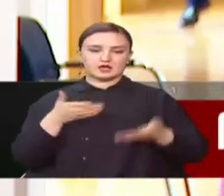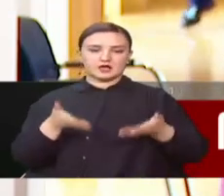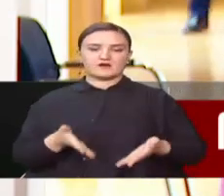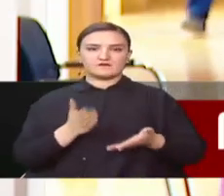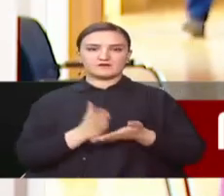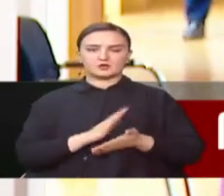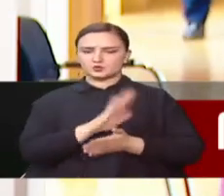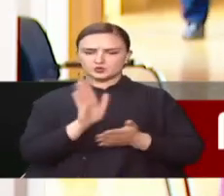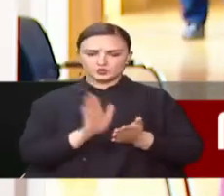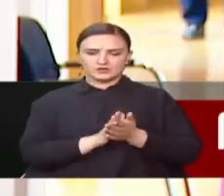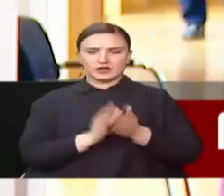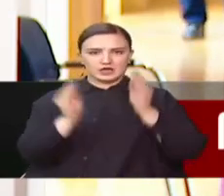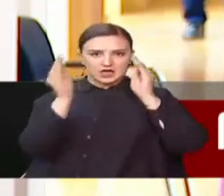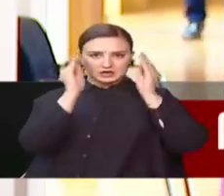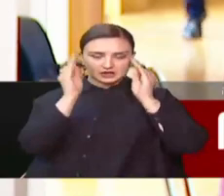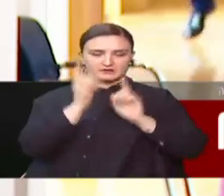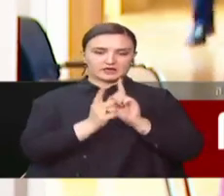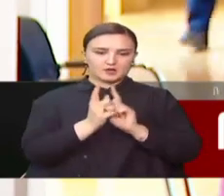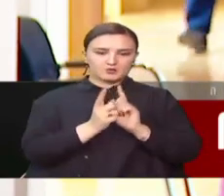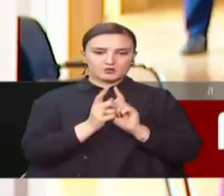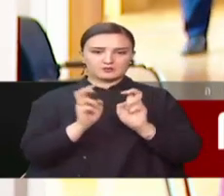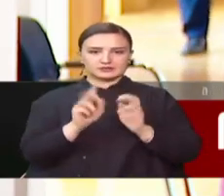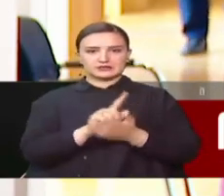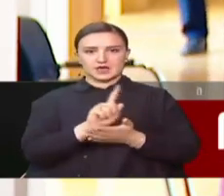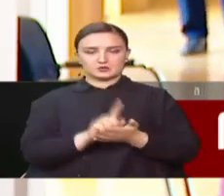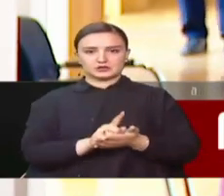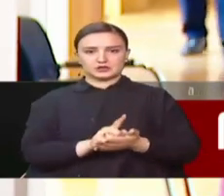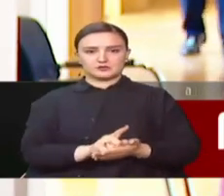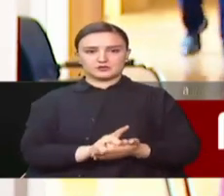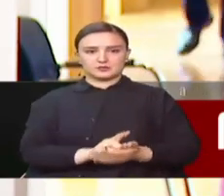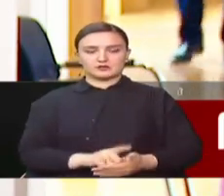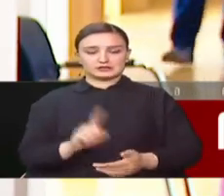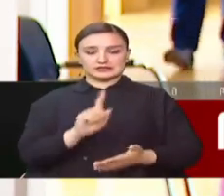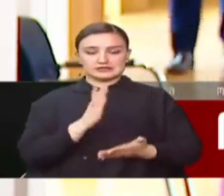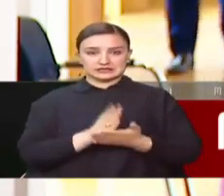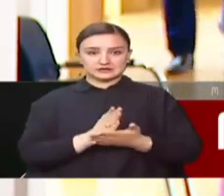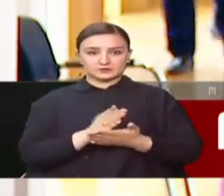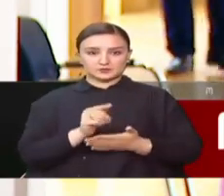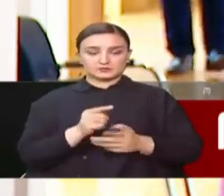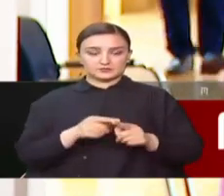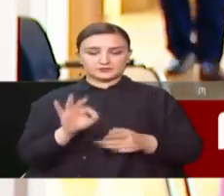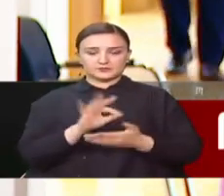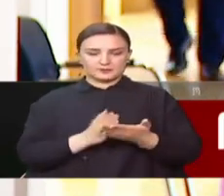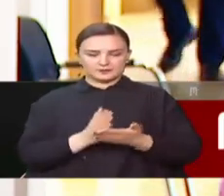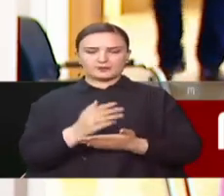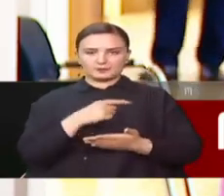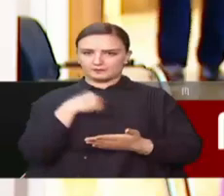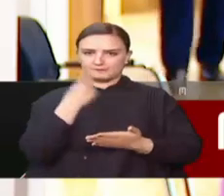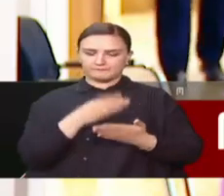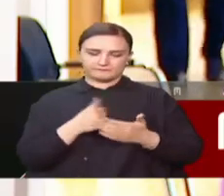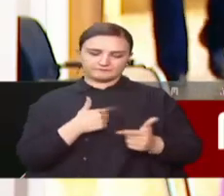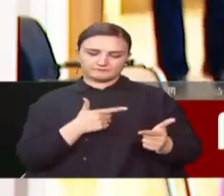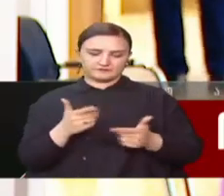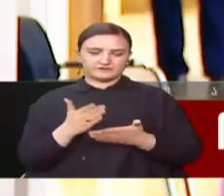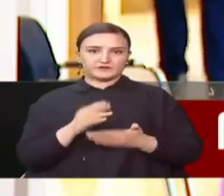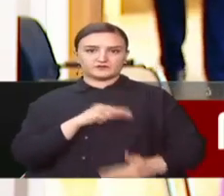ყველა განხილვაში და ყველა, ასე ვთქვათ, რაღაცა რეფორმის აუცილებლობა, რომელიც არსებობს და აი ამ მიმართულებით მე პირადად მზად ვარ, რომ